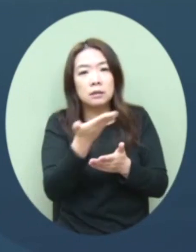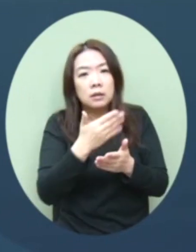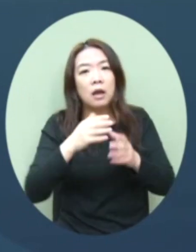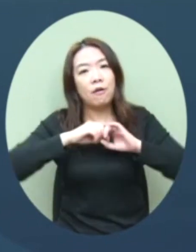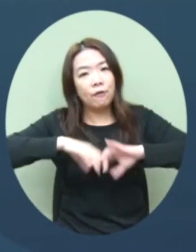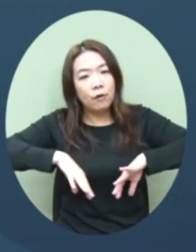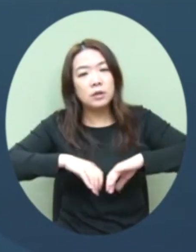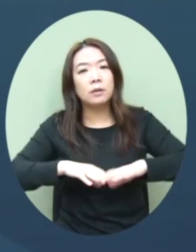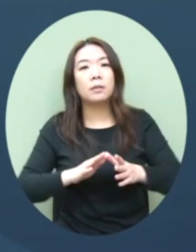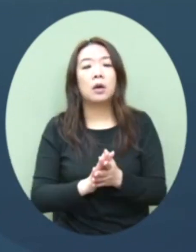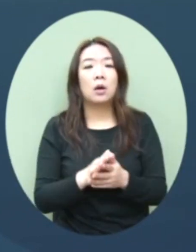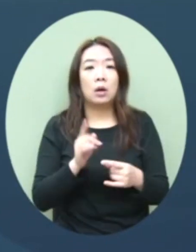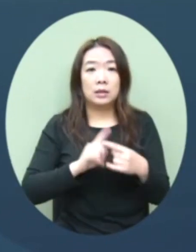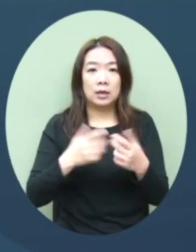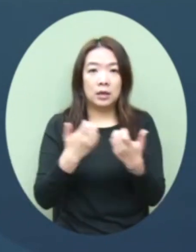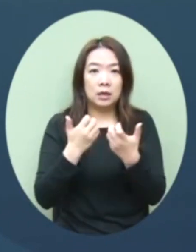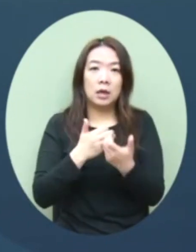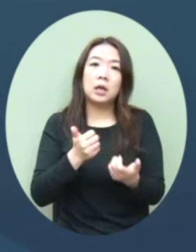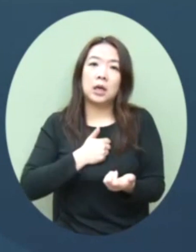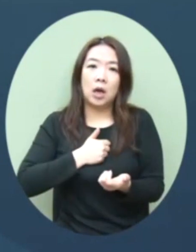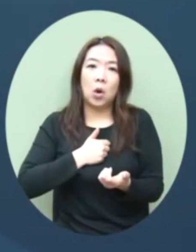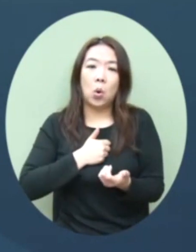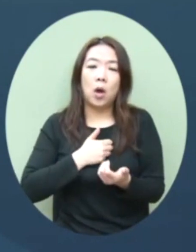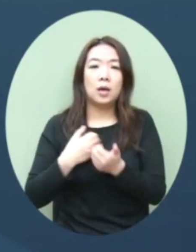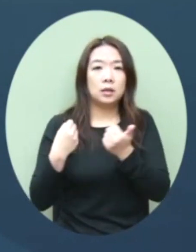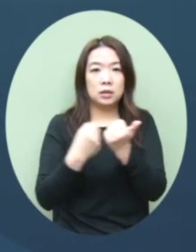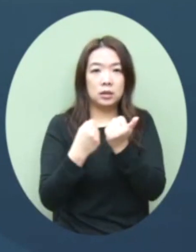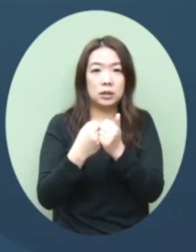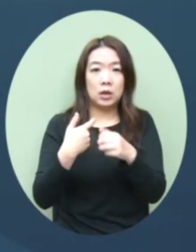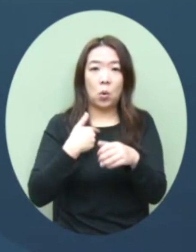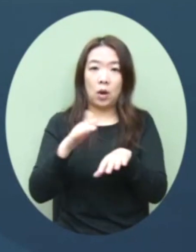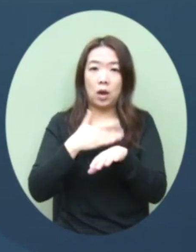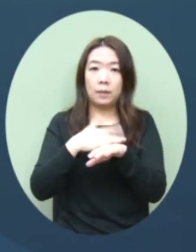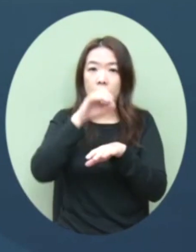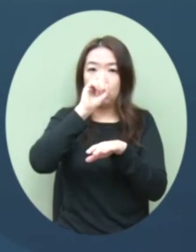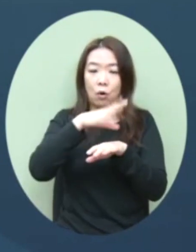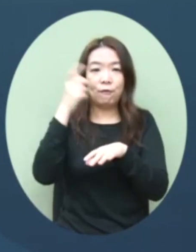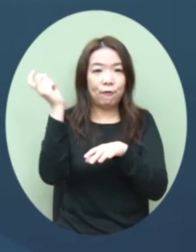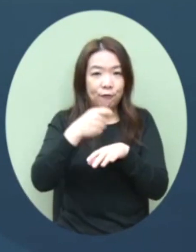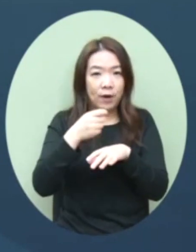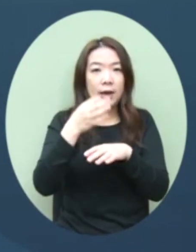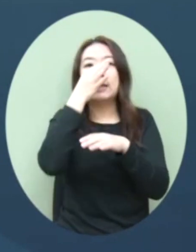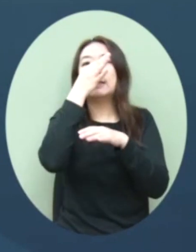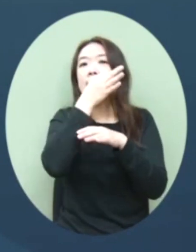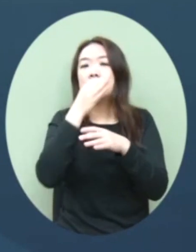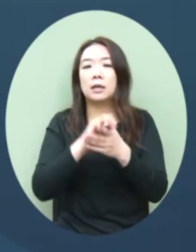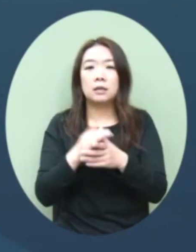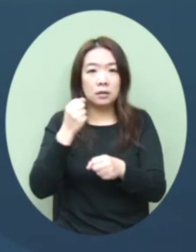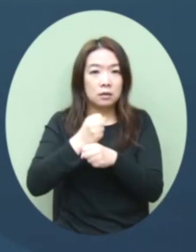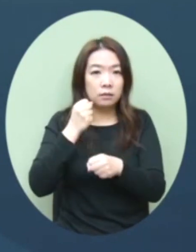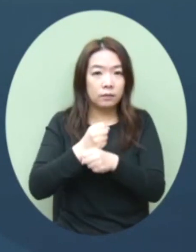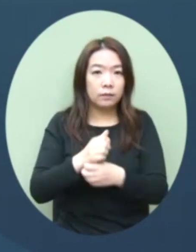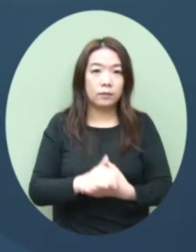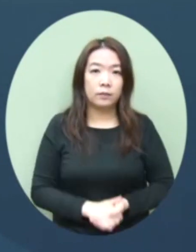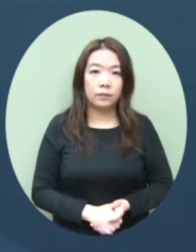我们是会有足够的量来支持我刚才说的快速测试的工作